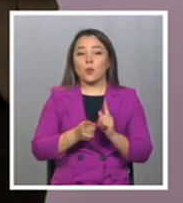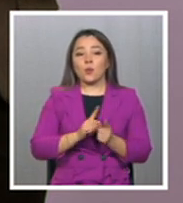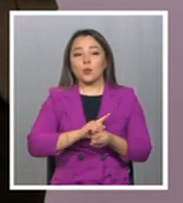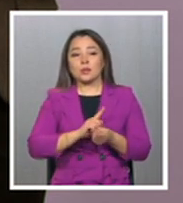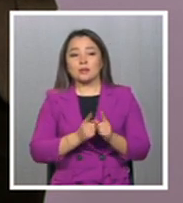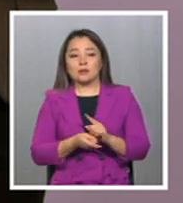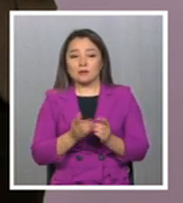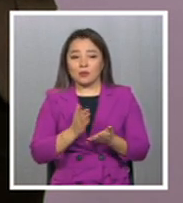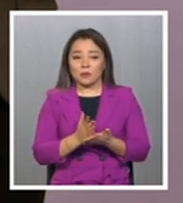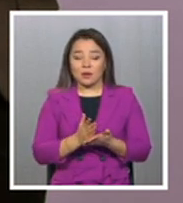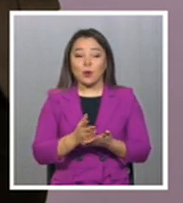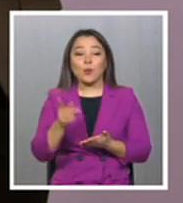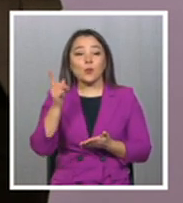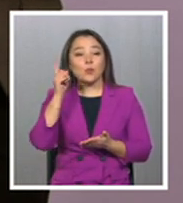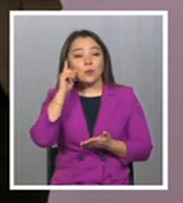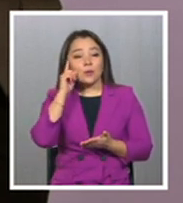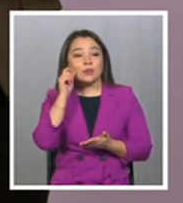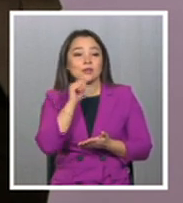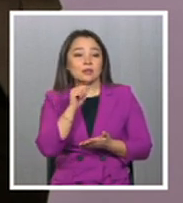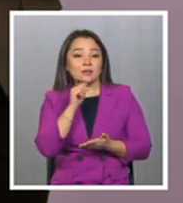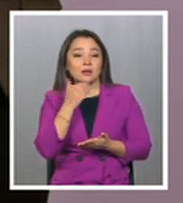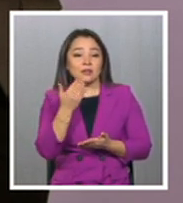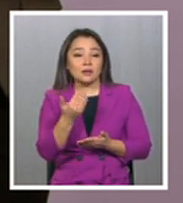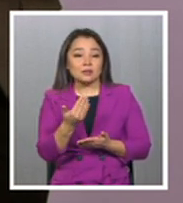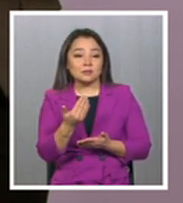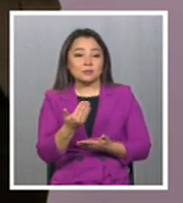алды? Қанеке ойланайықшы.